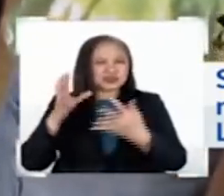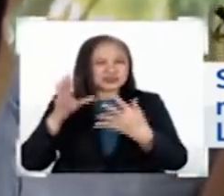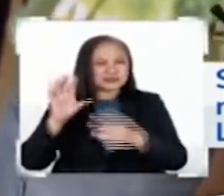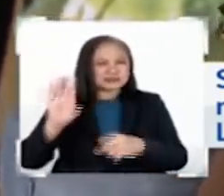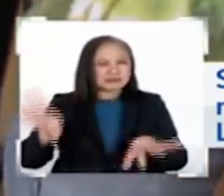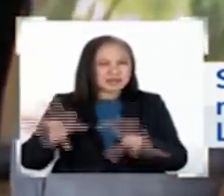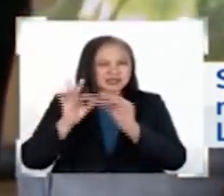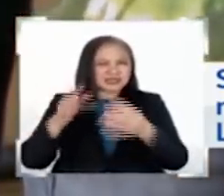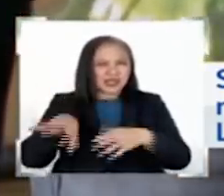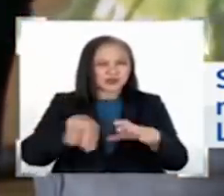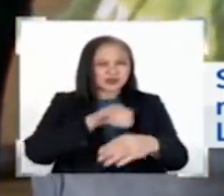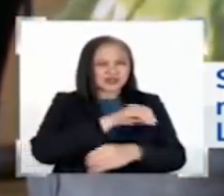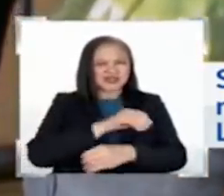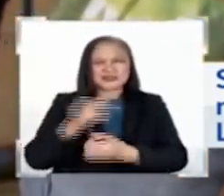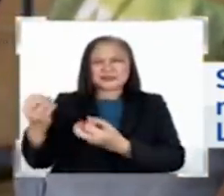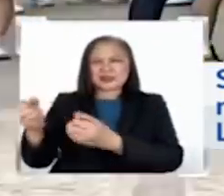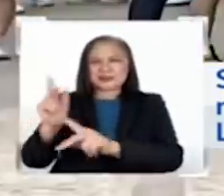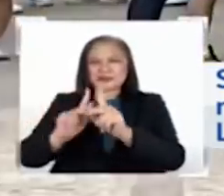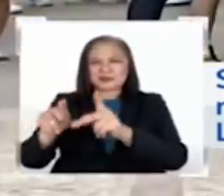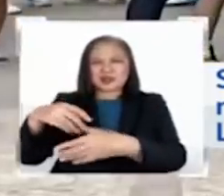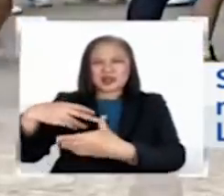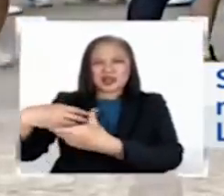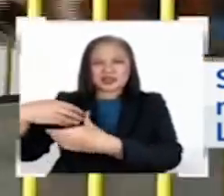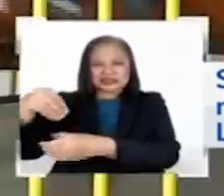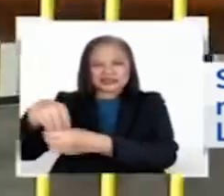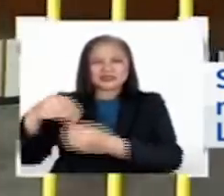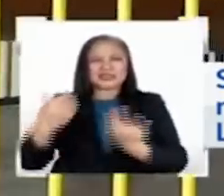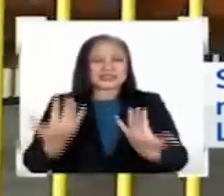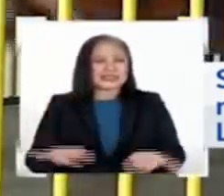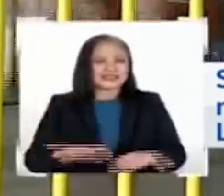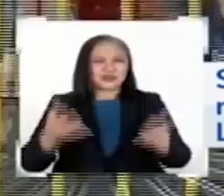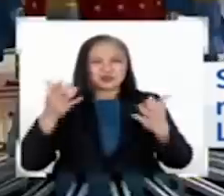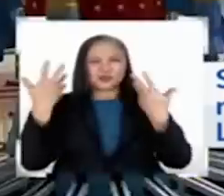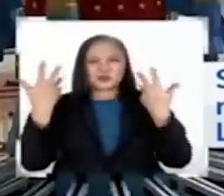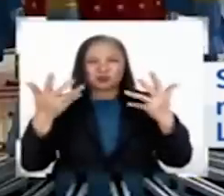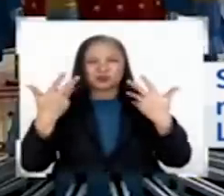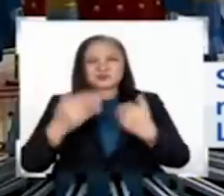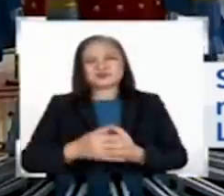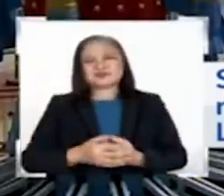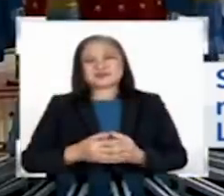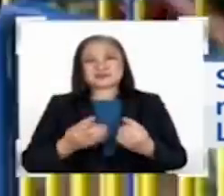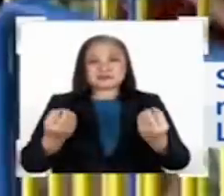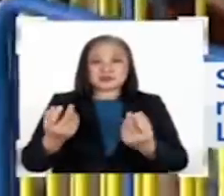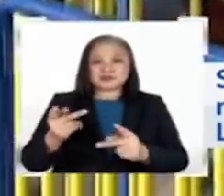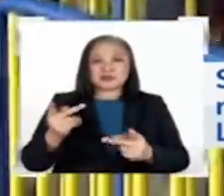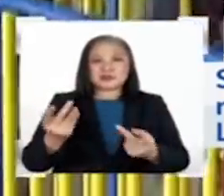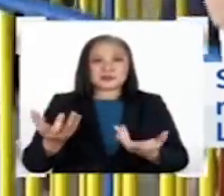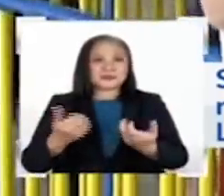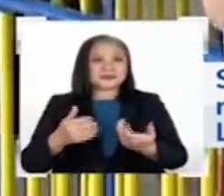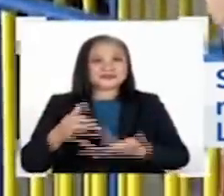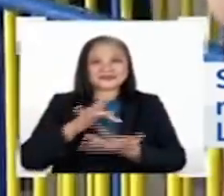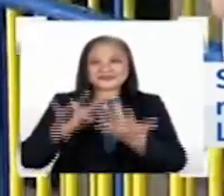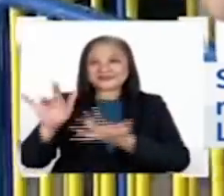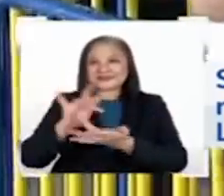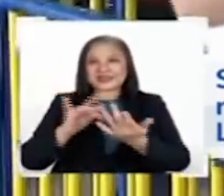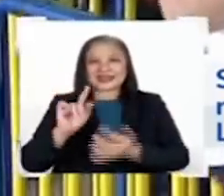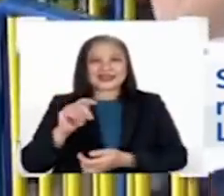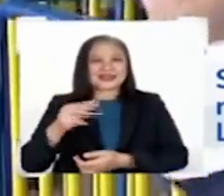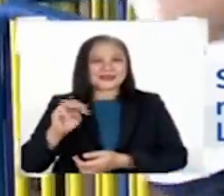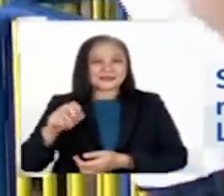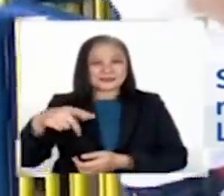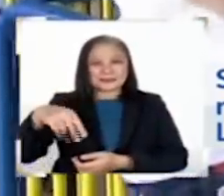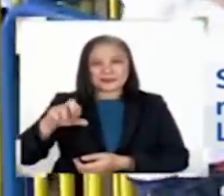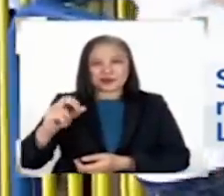eh. Dito meron yung hangin. Marami na rin ang piniling mag-bonding sa theme park. You had fun? Okay